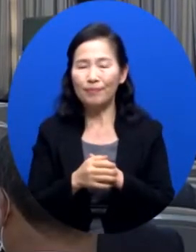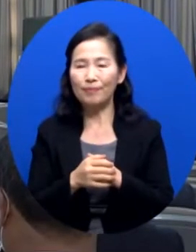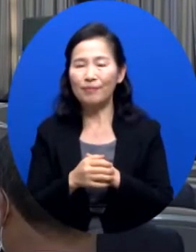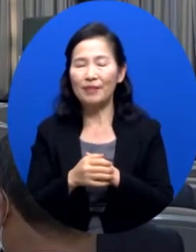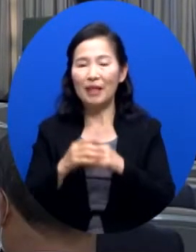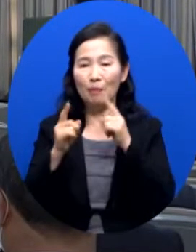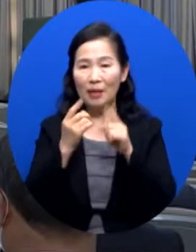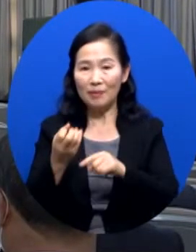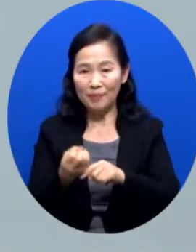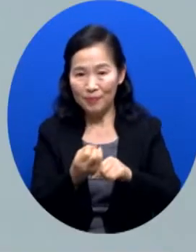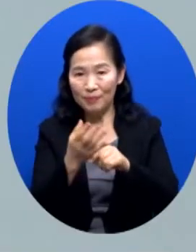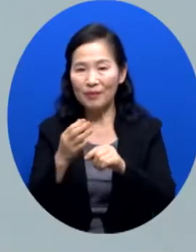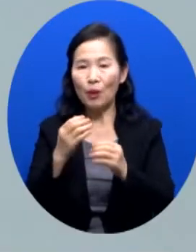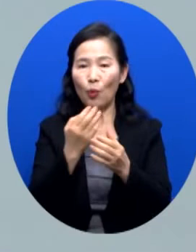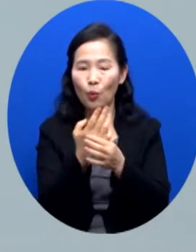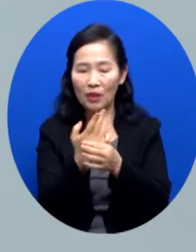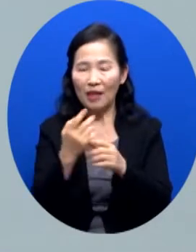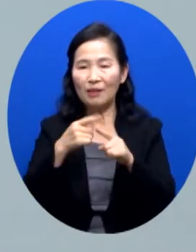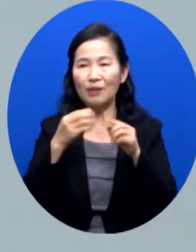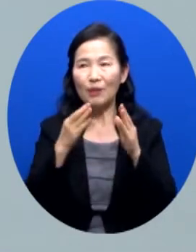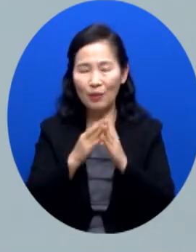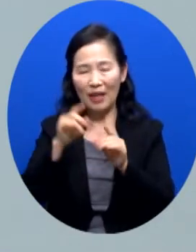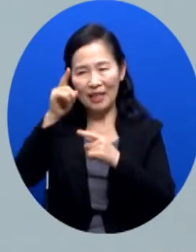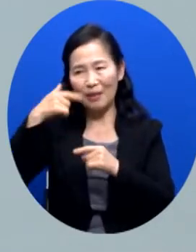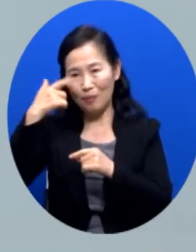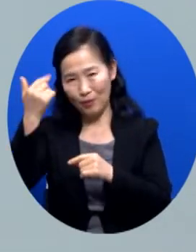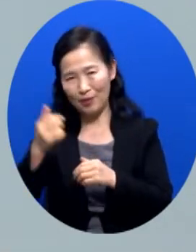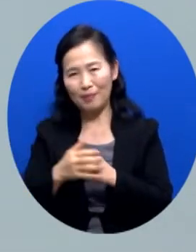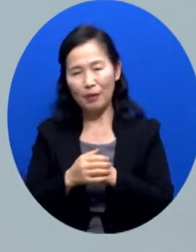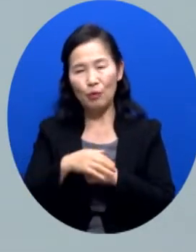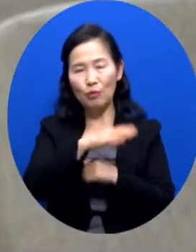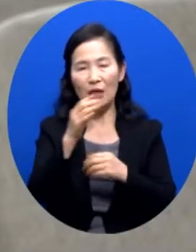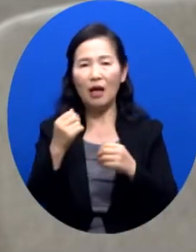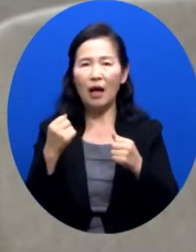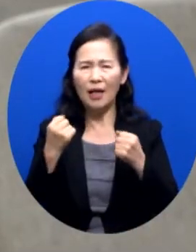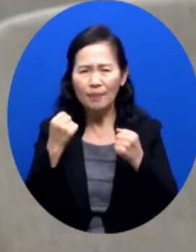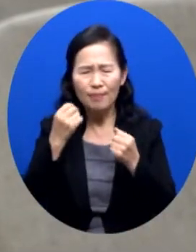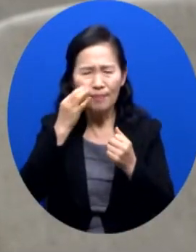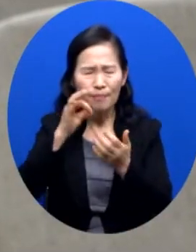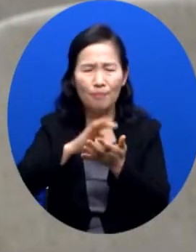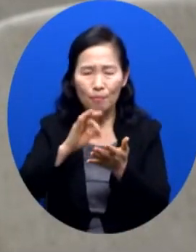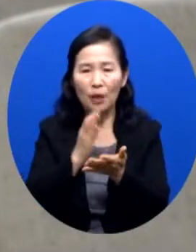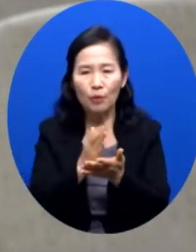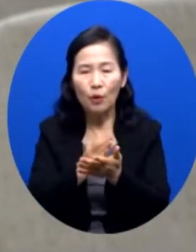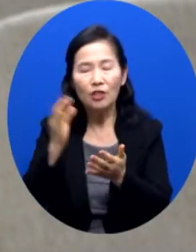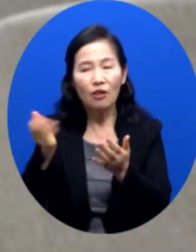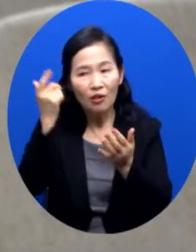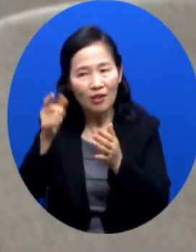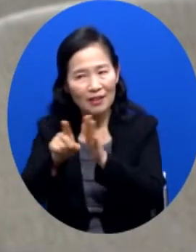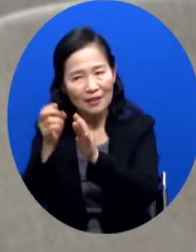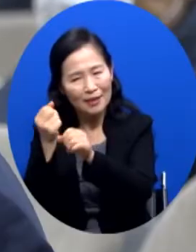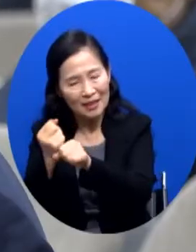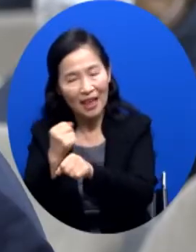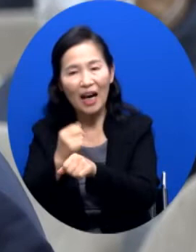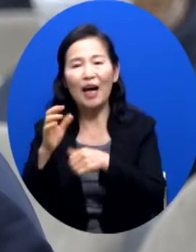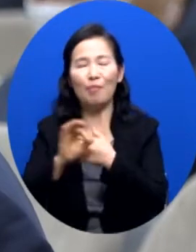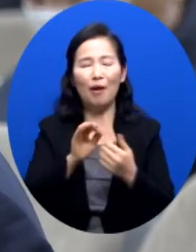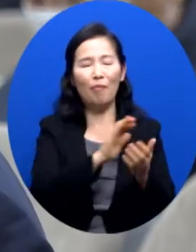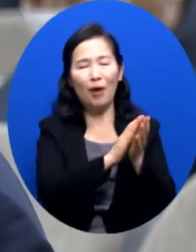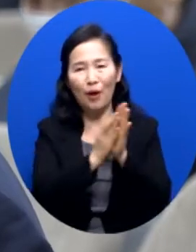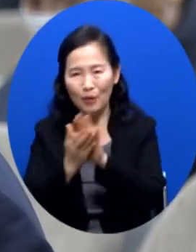말씀이 저는 온양교회 이재두 목사는 우리가 힘을 빼고 정 형님을 의지하면 변화와 기회